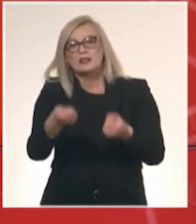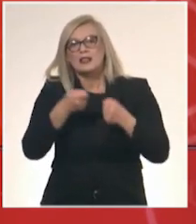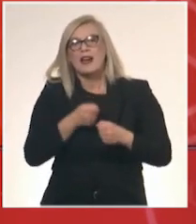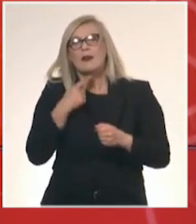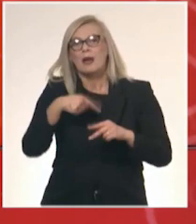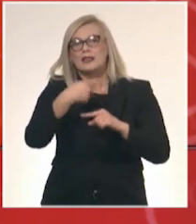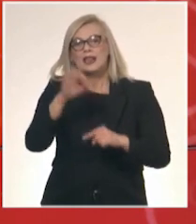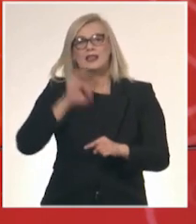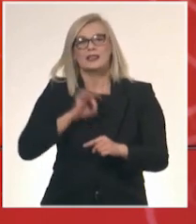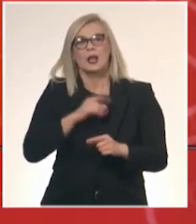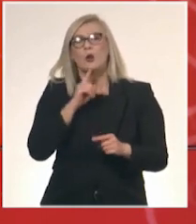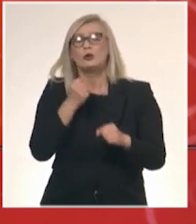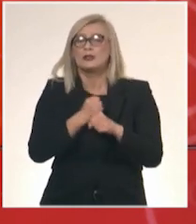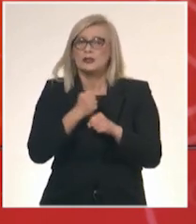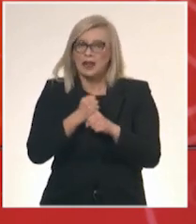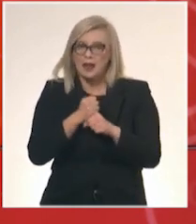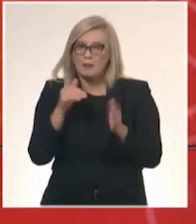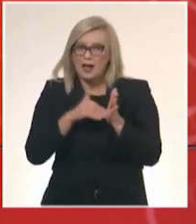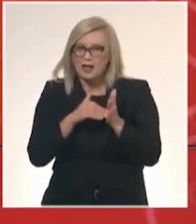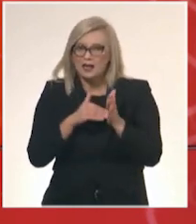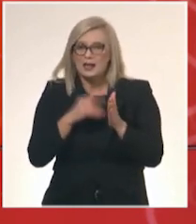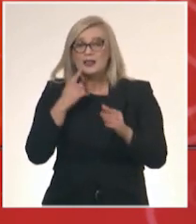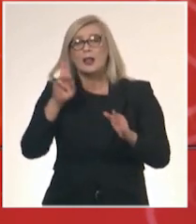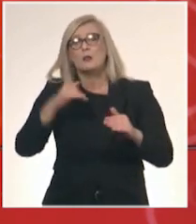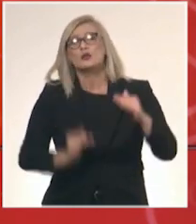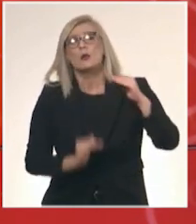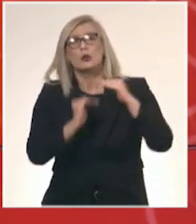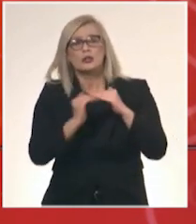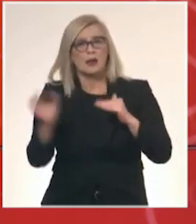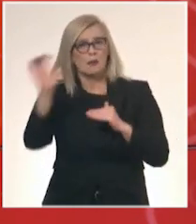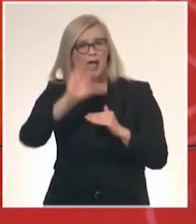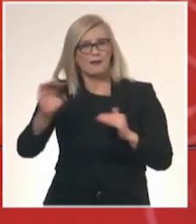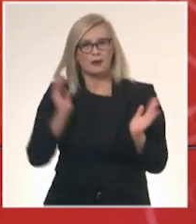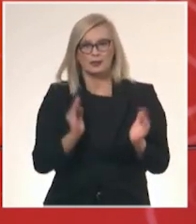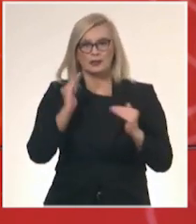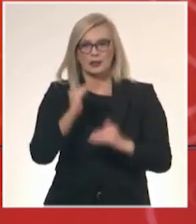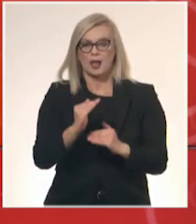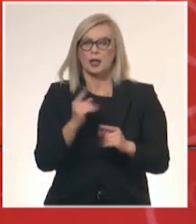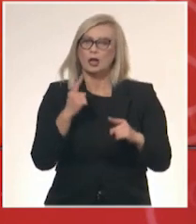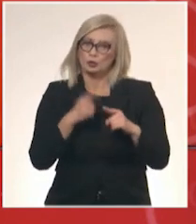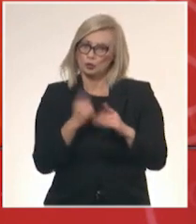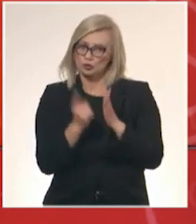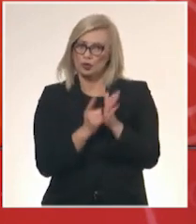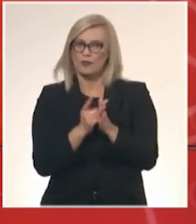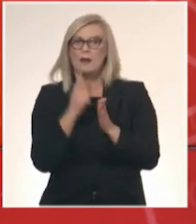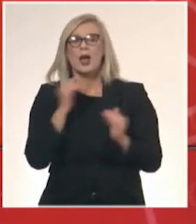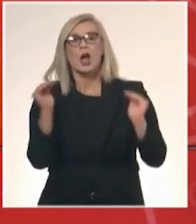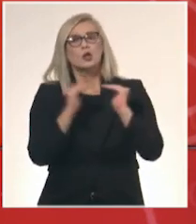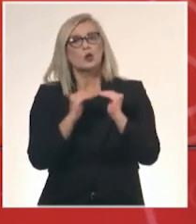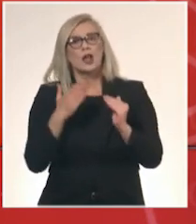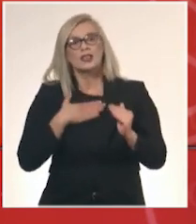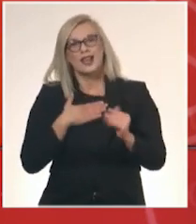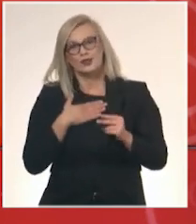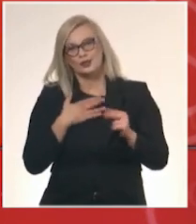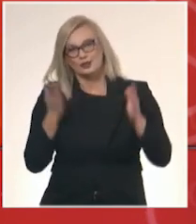во наредниот период за да ги постигнеме европските стандарди, секако во догледен рок, согласно нашата определба